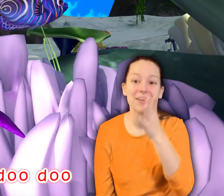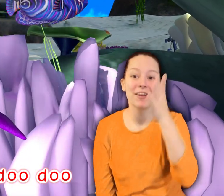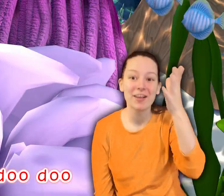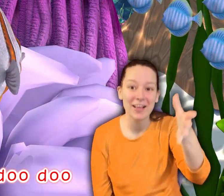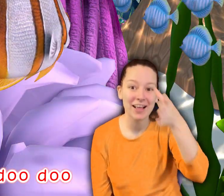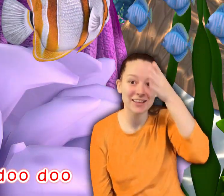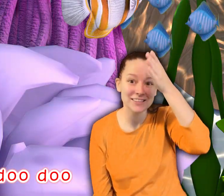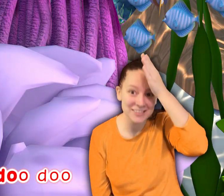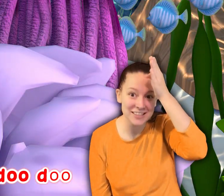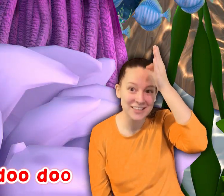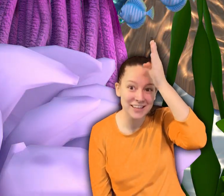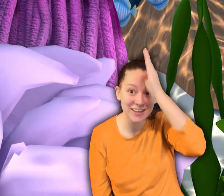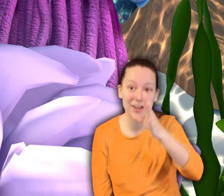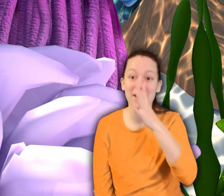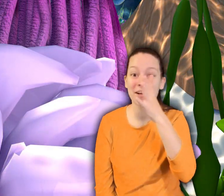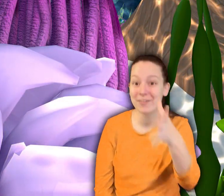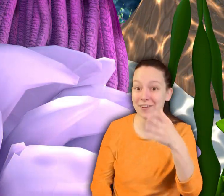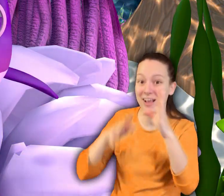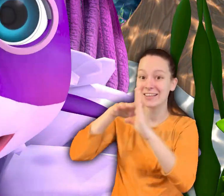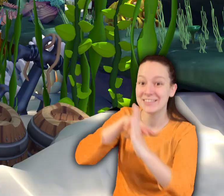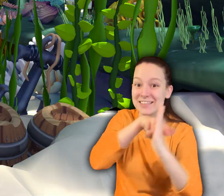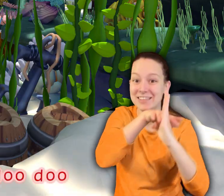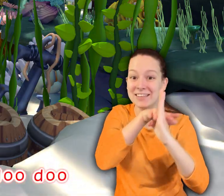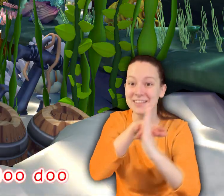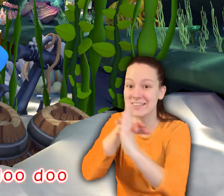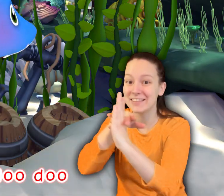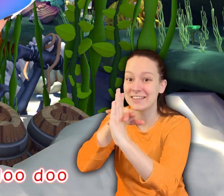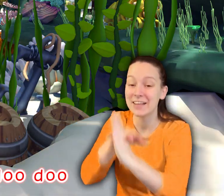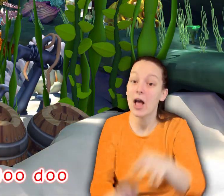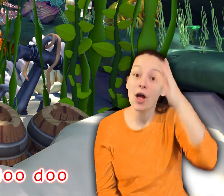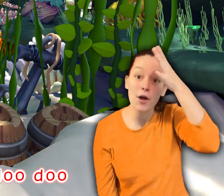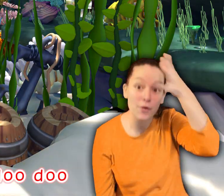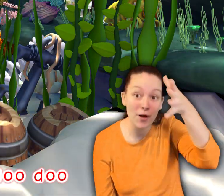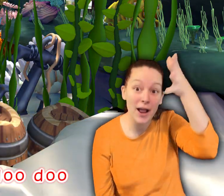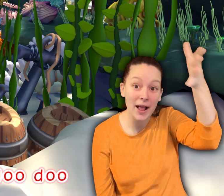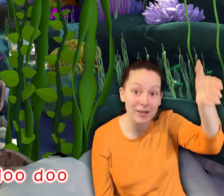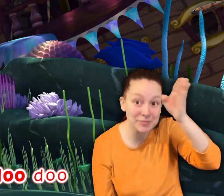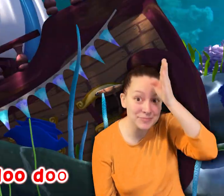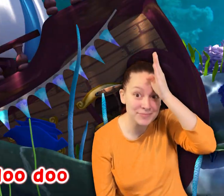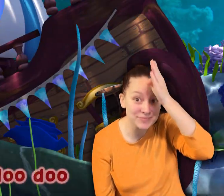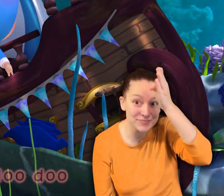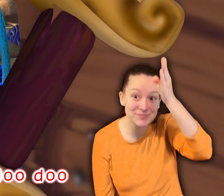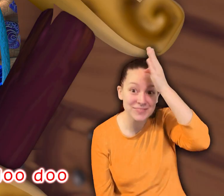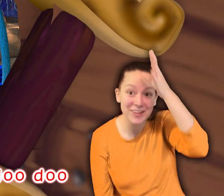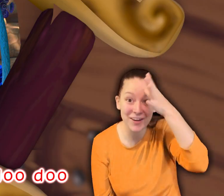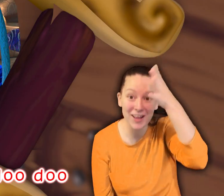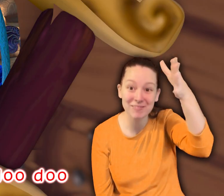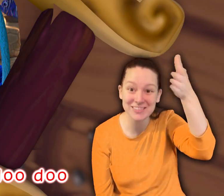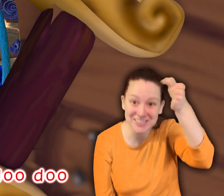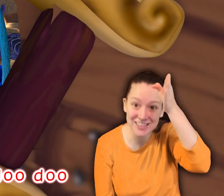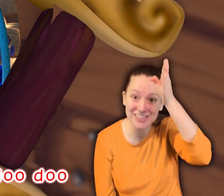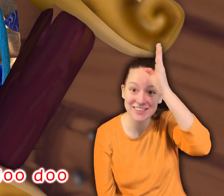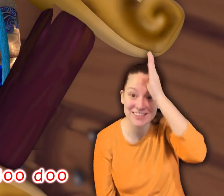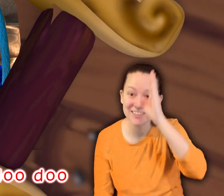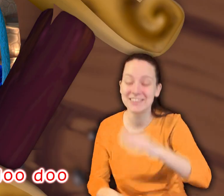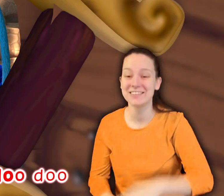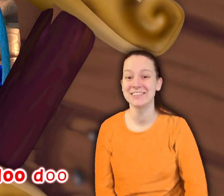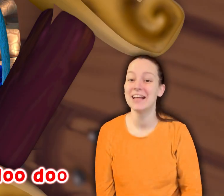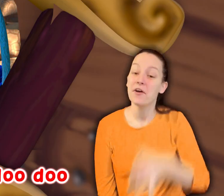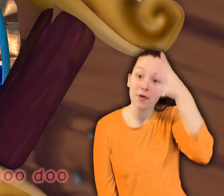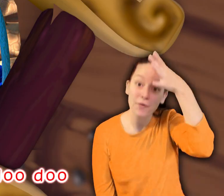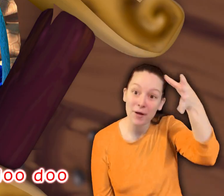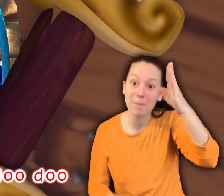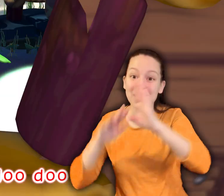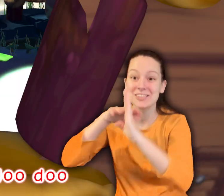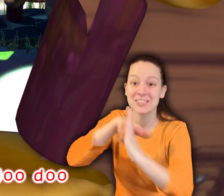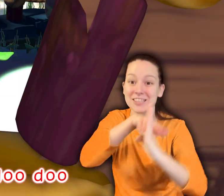Grandma shark doo dooo doo doo doo doo Grandma shark grandpa shark doo dooo doo do doo do do grandpa shark doo dooo